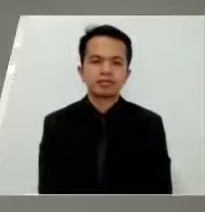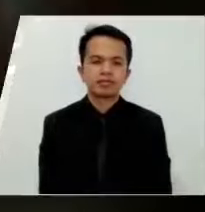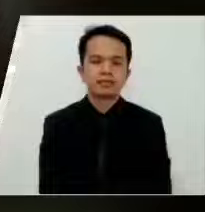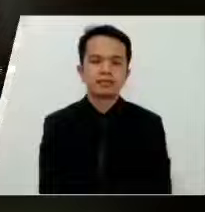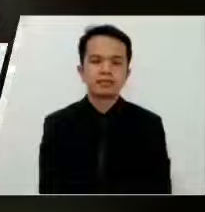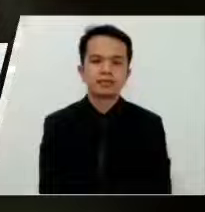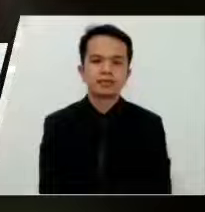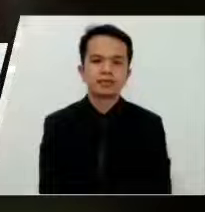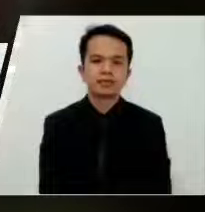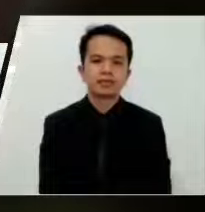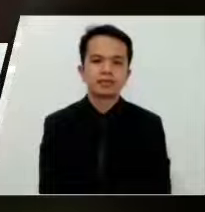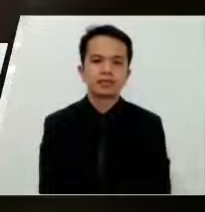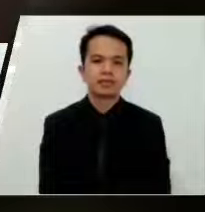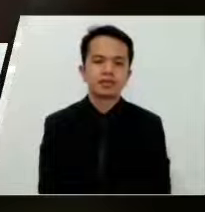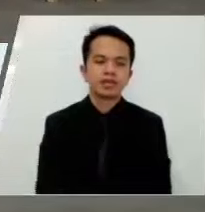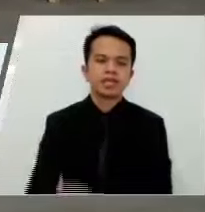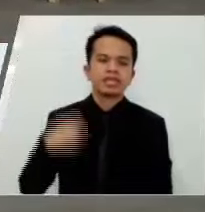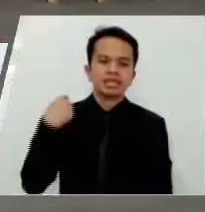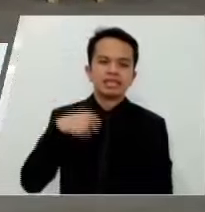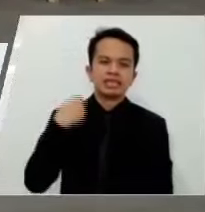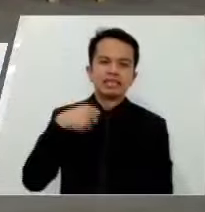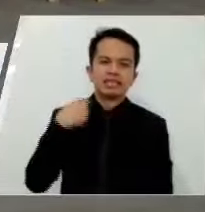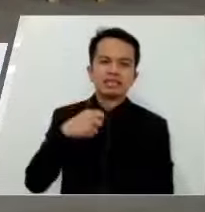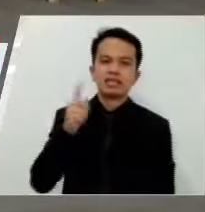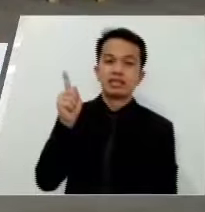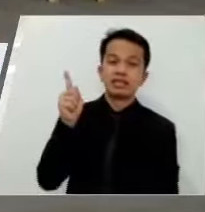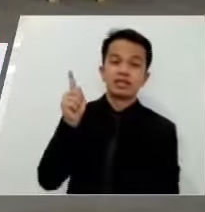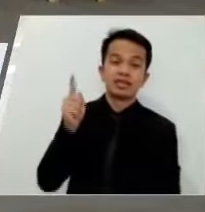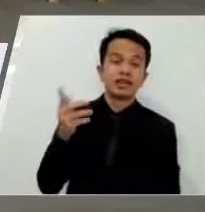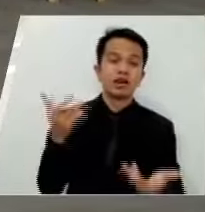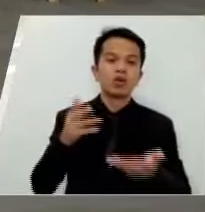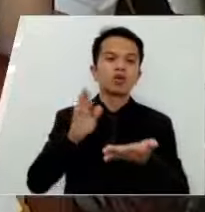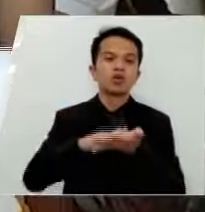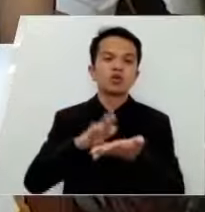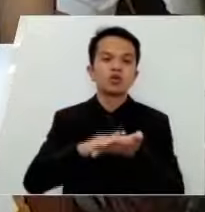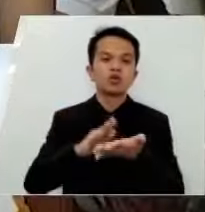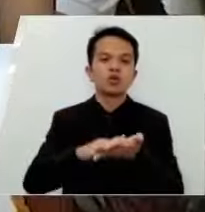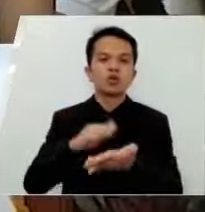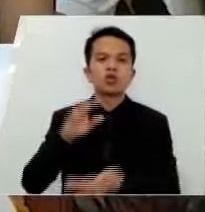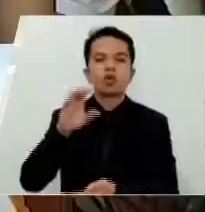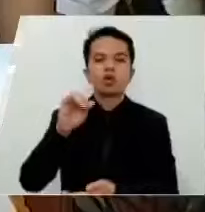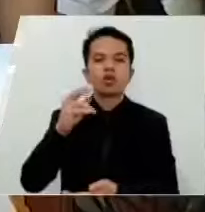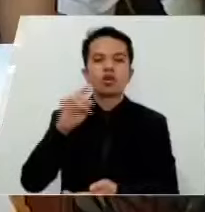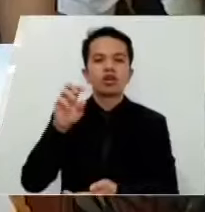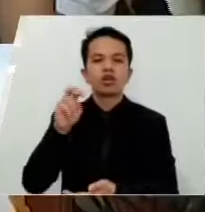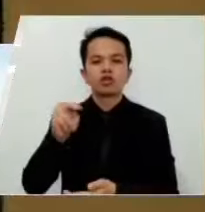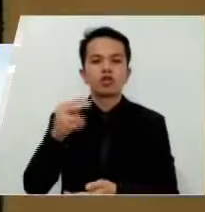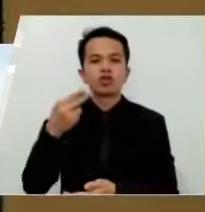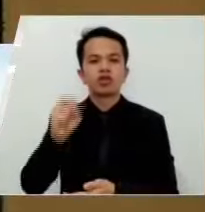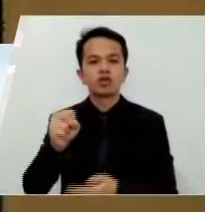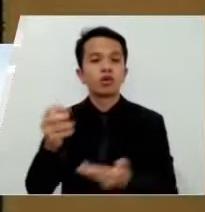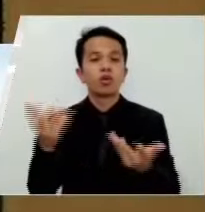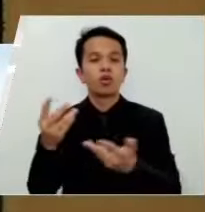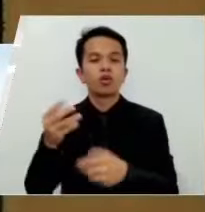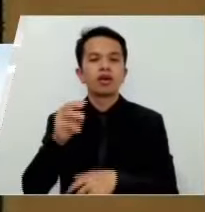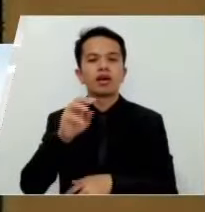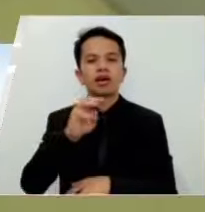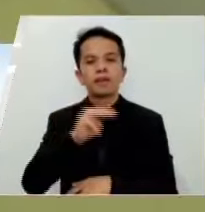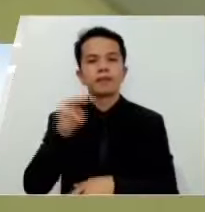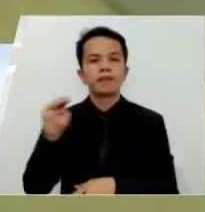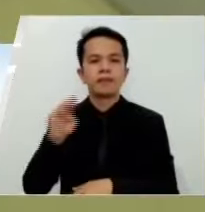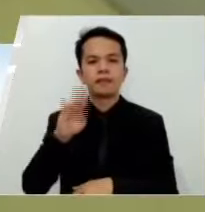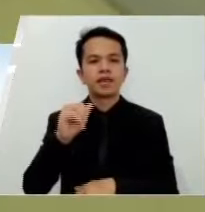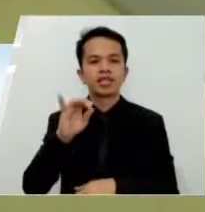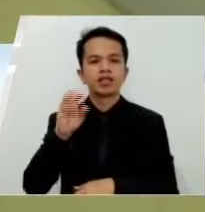Panay ang paypay ng mga estudyante sa President Corazon C. Aquino High School sa Baseco sa Maynila. Dagdag problema pa